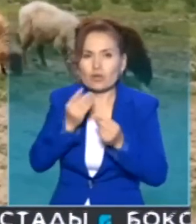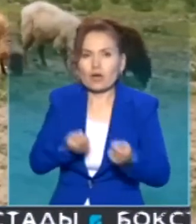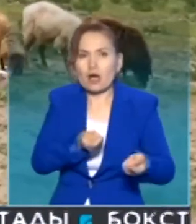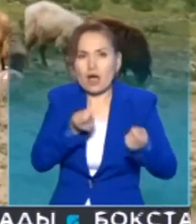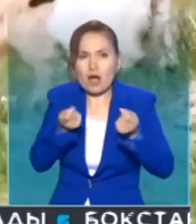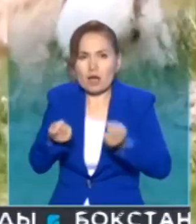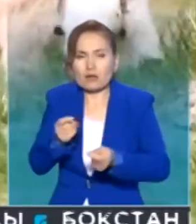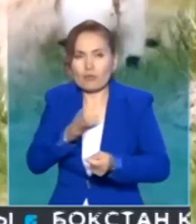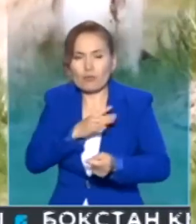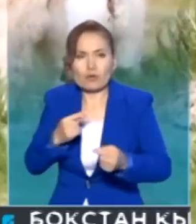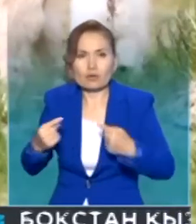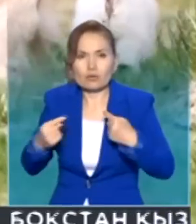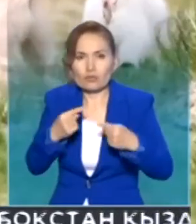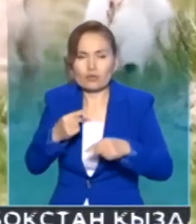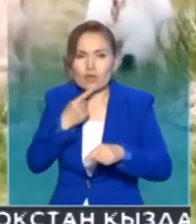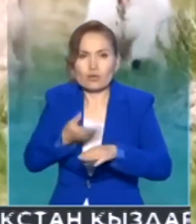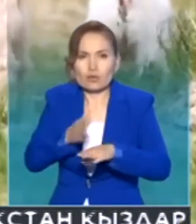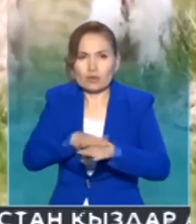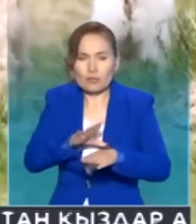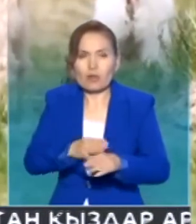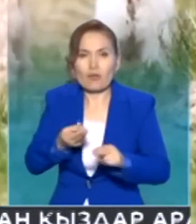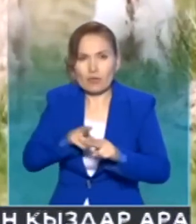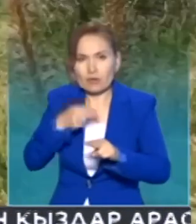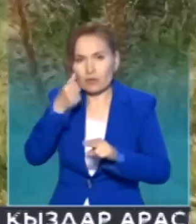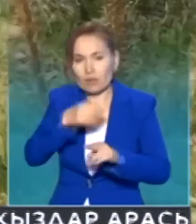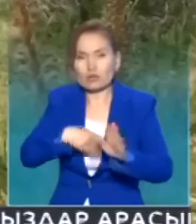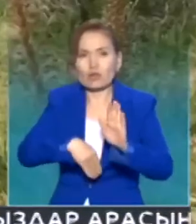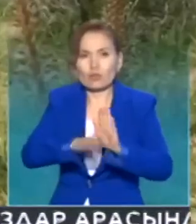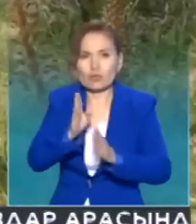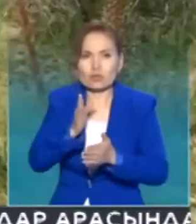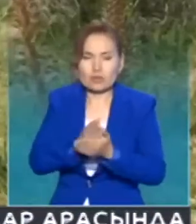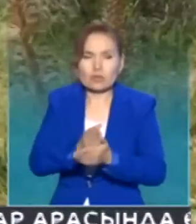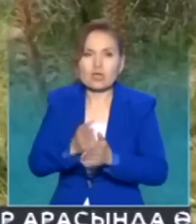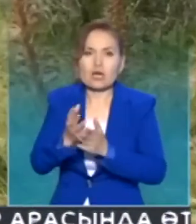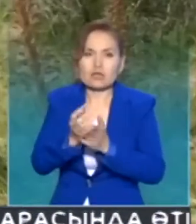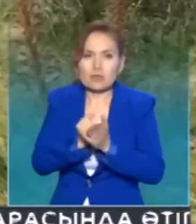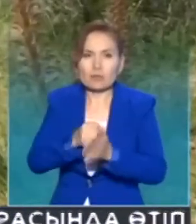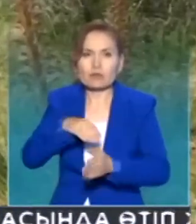туындамайды деп сенеді. Қызылорда облысынан Әділбек Серікұлы, Нұрлыбек Нұрмахан, Ұлттық арна.